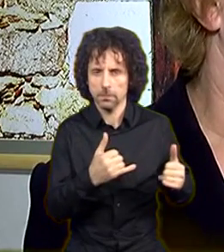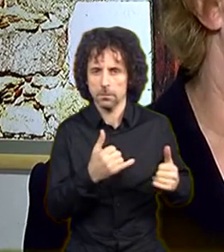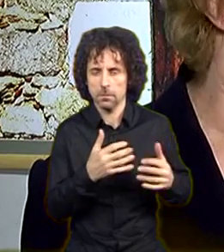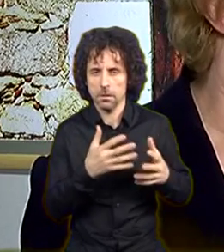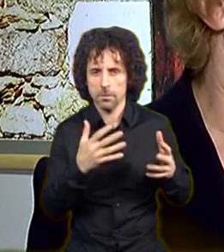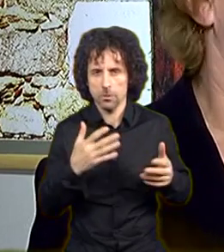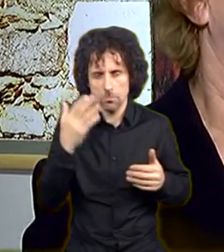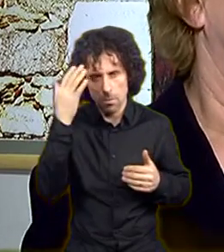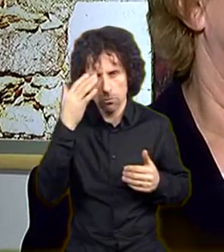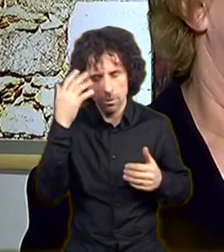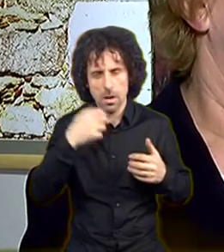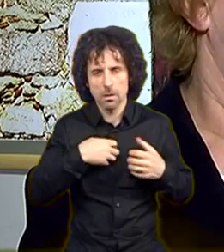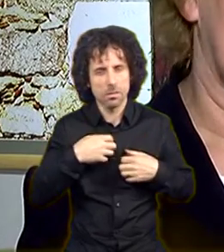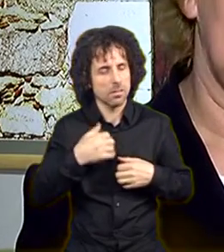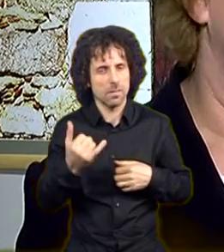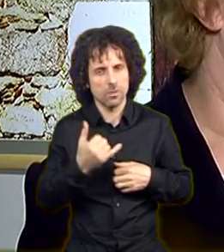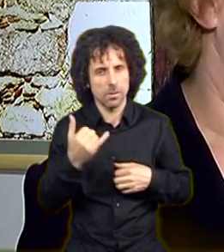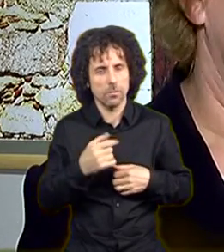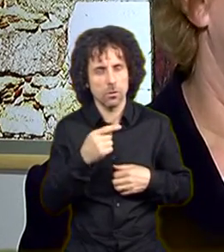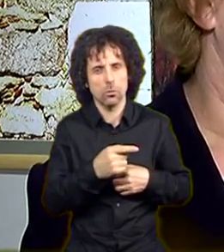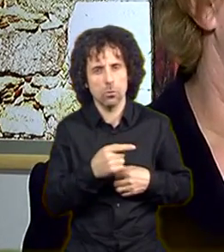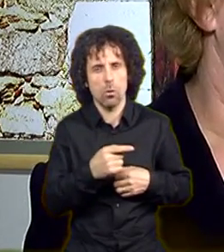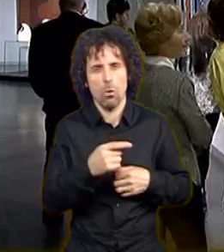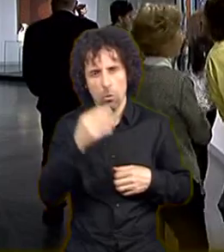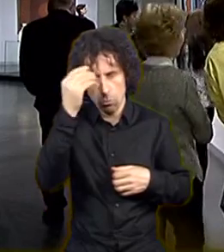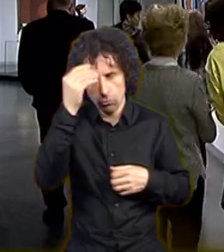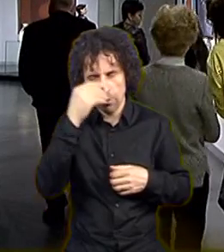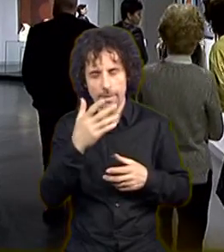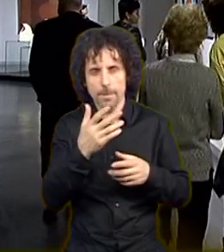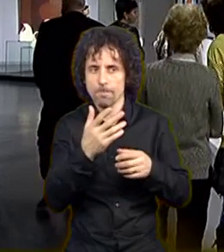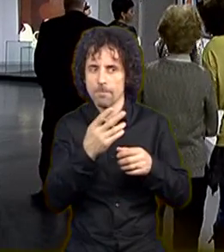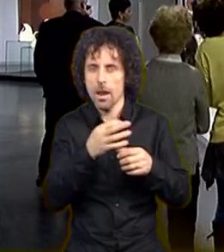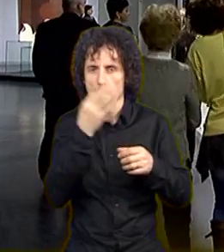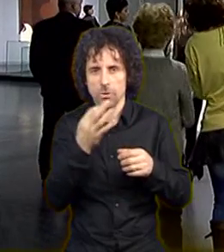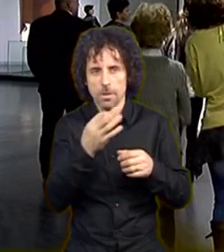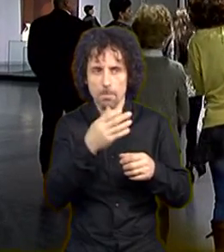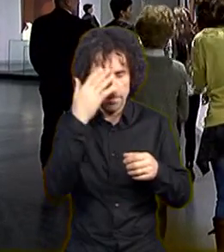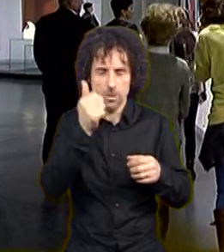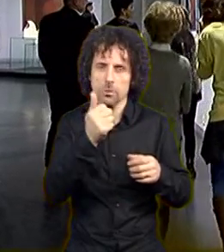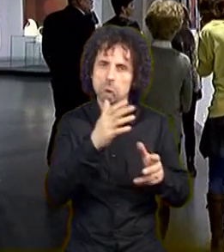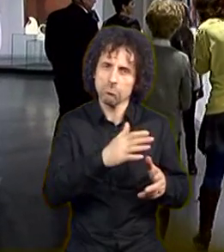marzeniem artysty zawsze jest to, żeby uczeń przerósł z mistrza.